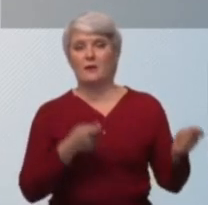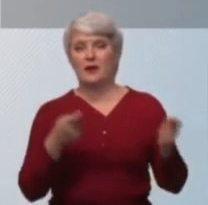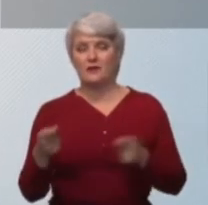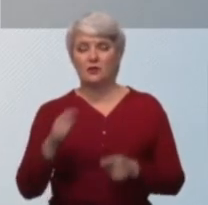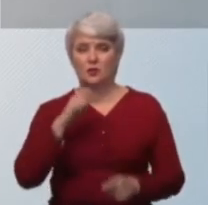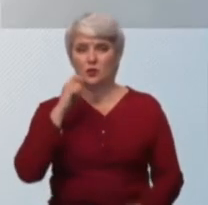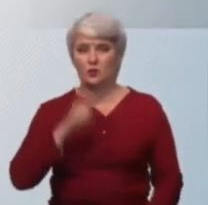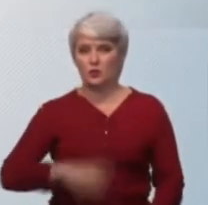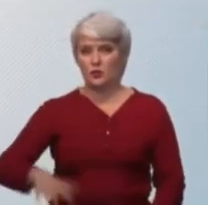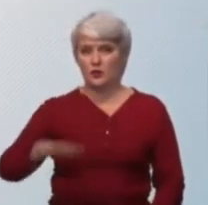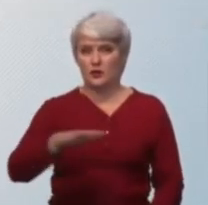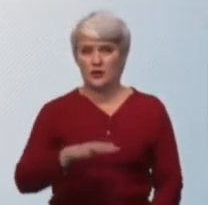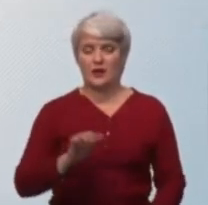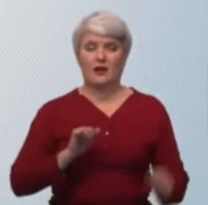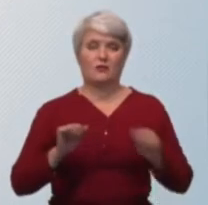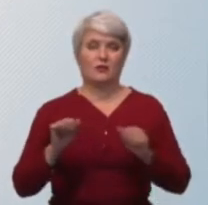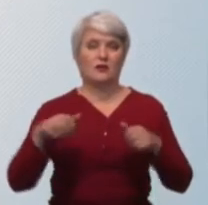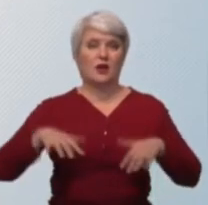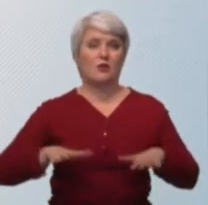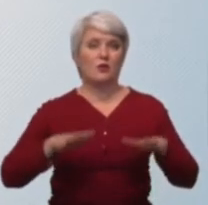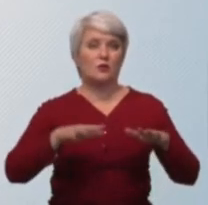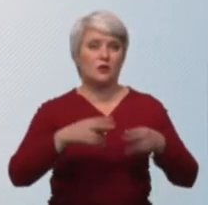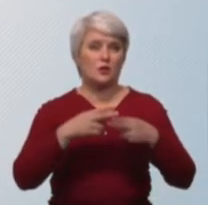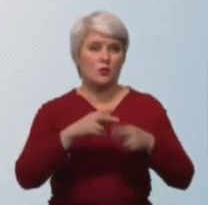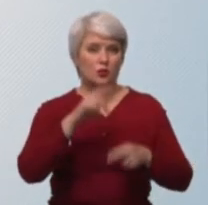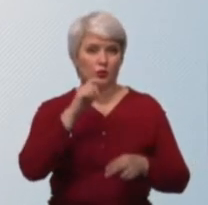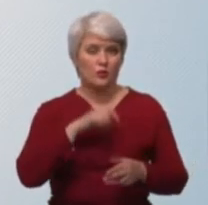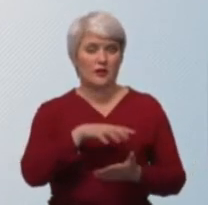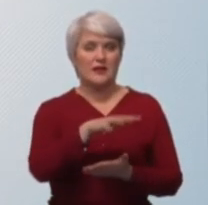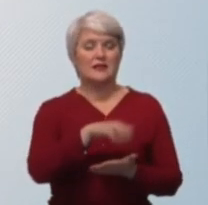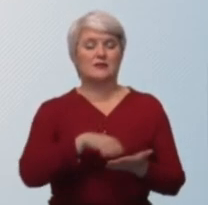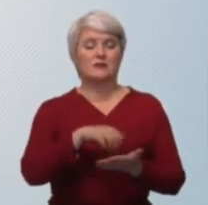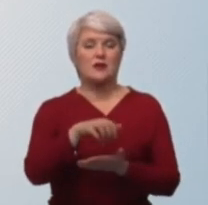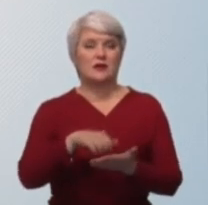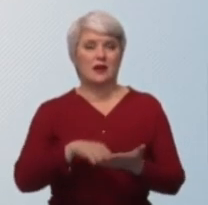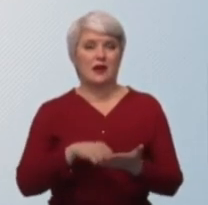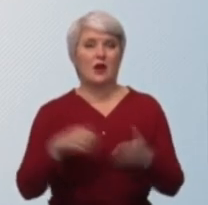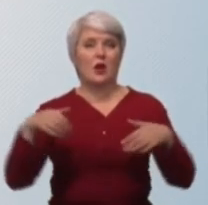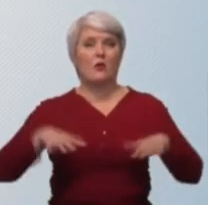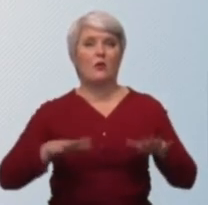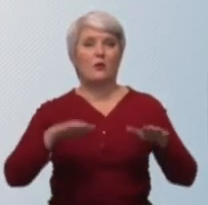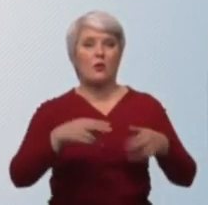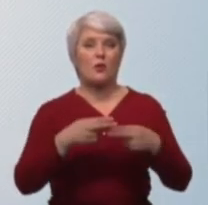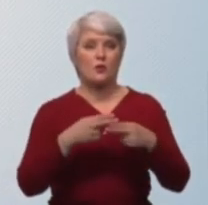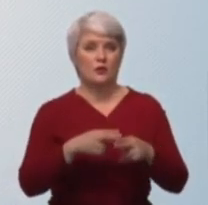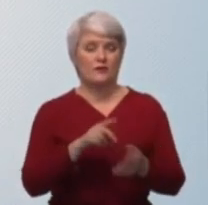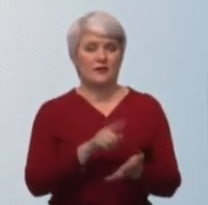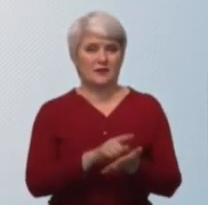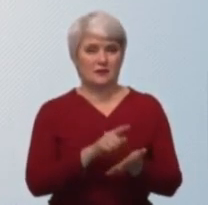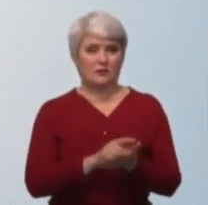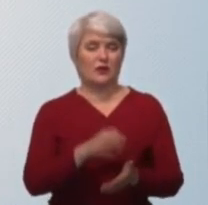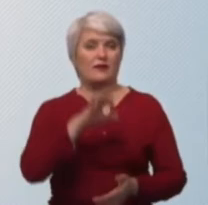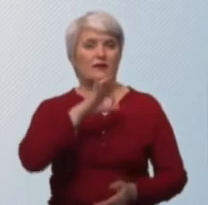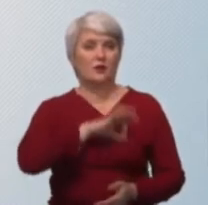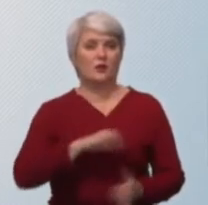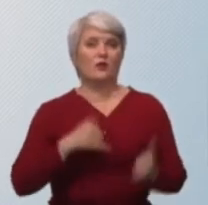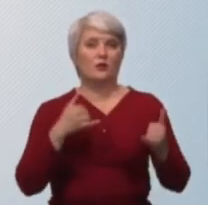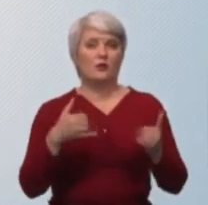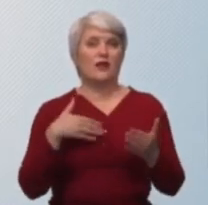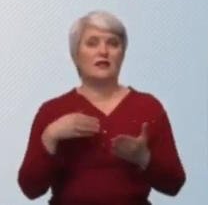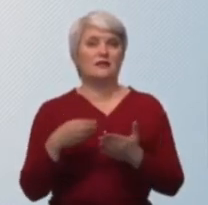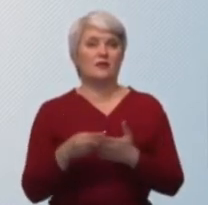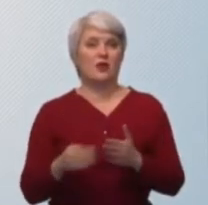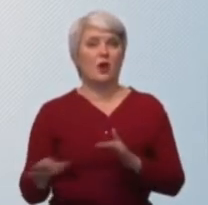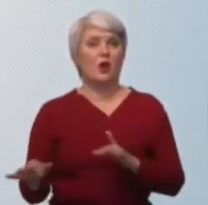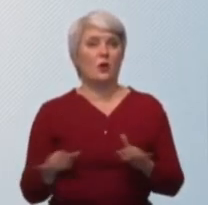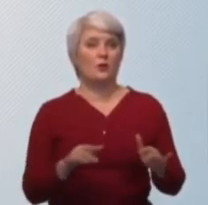це означає, що адміністрація морських портів України, яка збирає сьогодні портові збори з усієї країни і використовує їх для своєї операційної